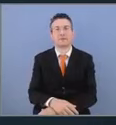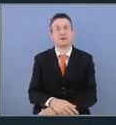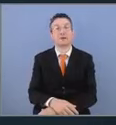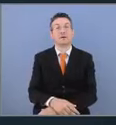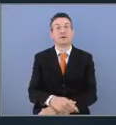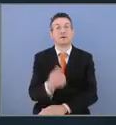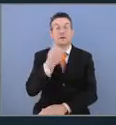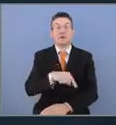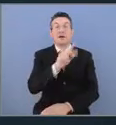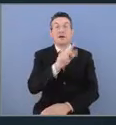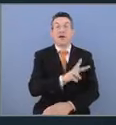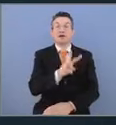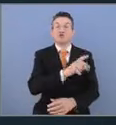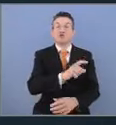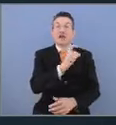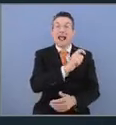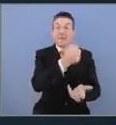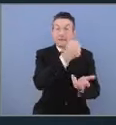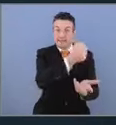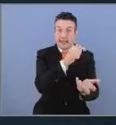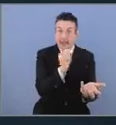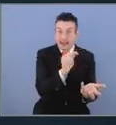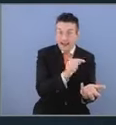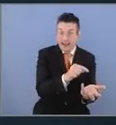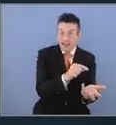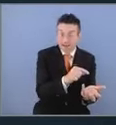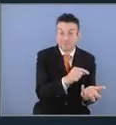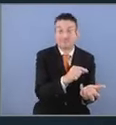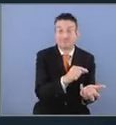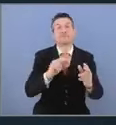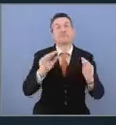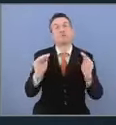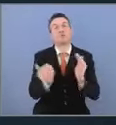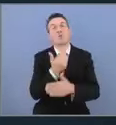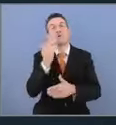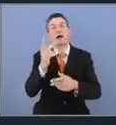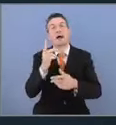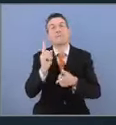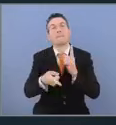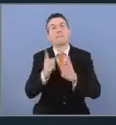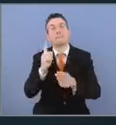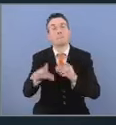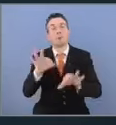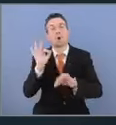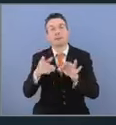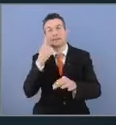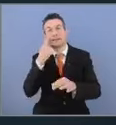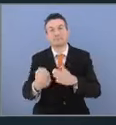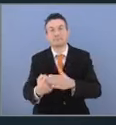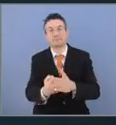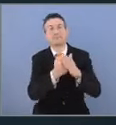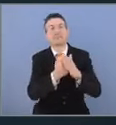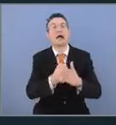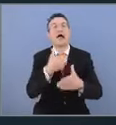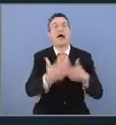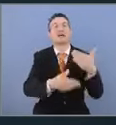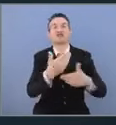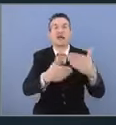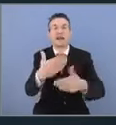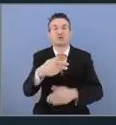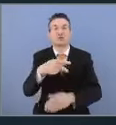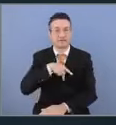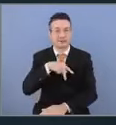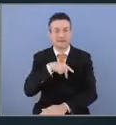e una nuova politica per il sostegno agli acceleratori privati. Poi il tema